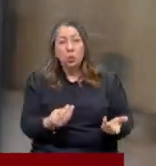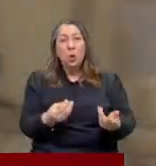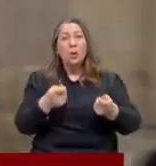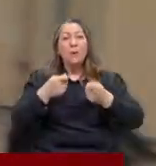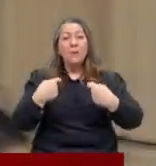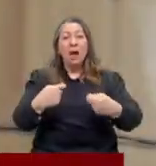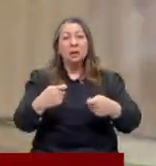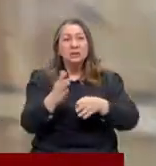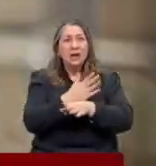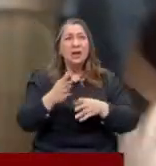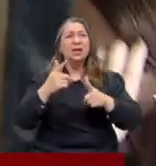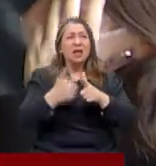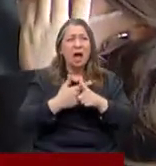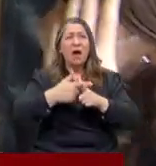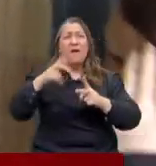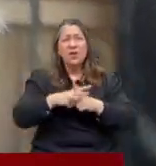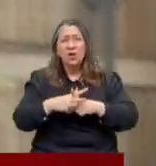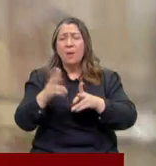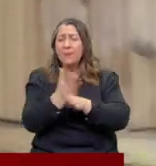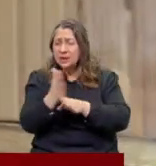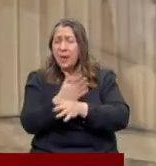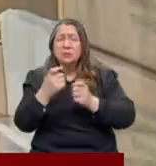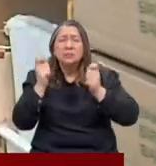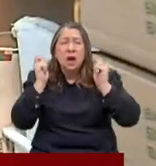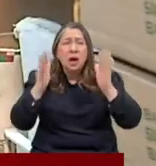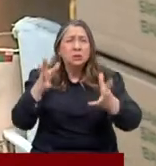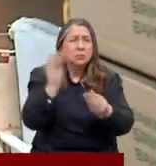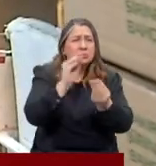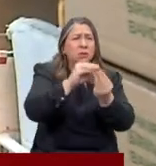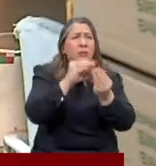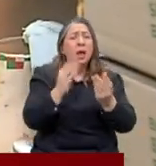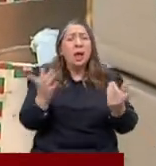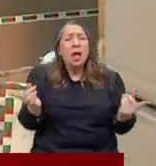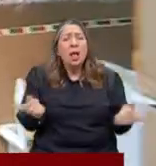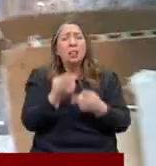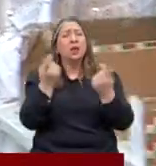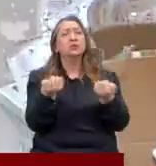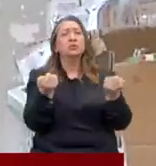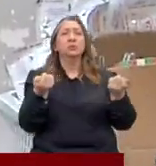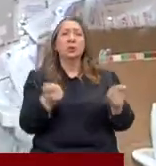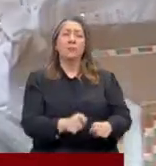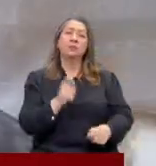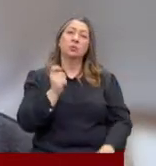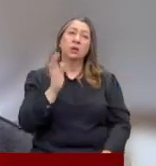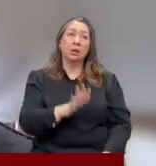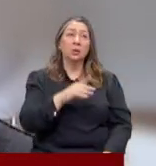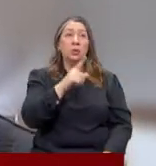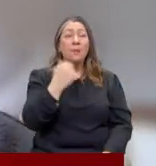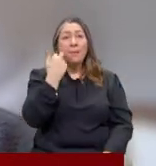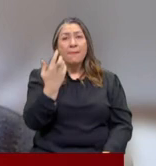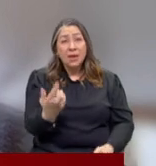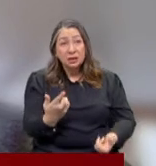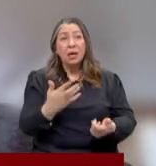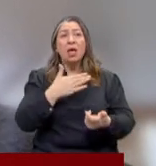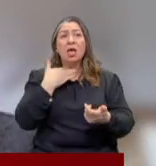Maliyet artışlarına, kiralara, faturalara gelen zamlara daha fazla dayanamadı. Mecburen iş yerini kapatmak zorunda kaldı. Bunu peynirinden